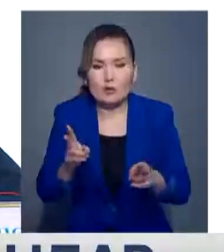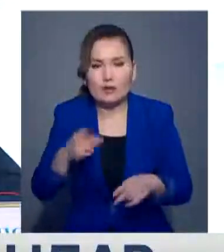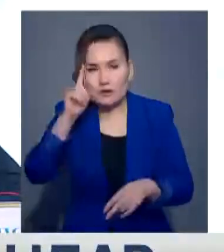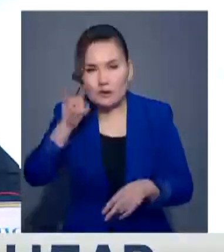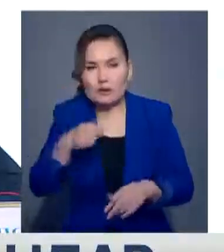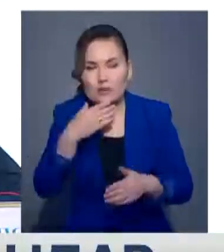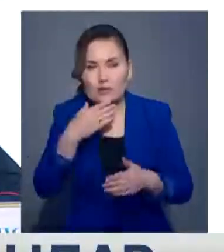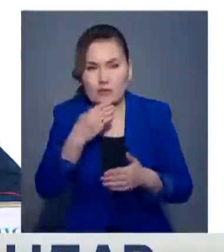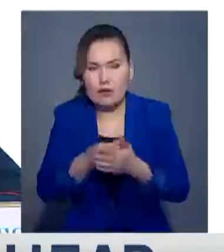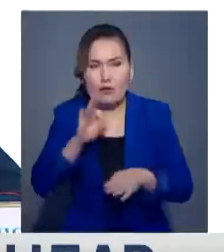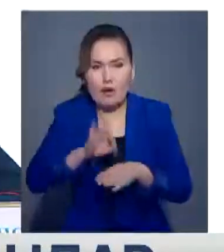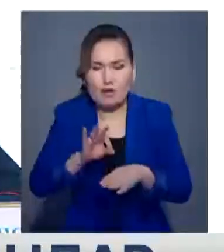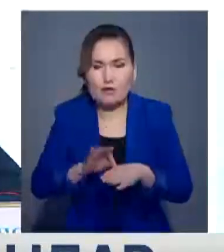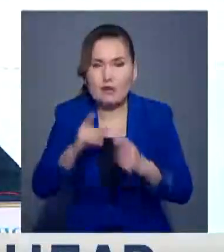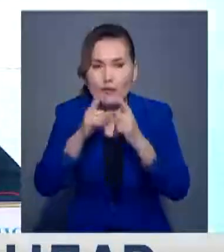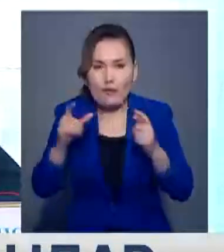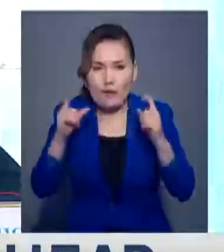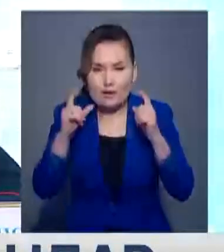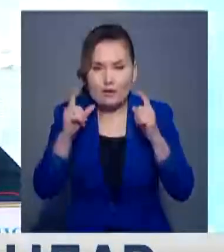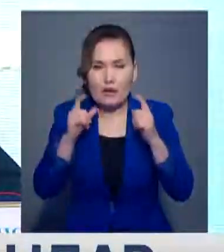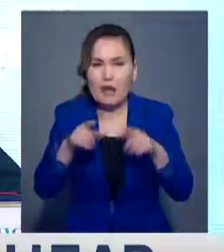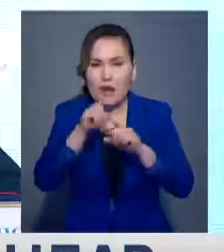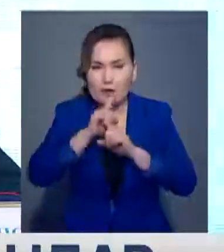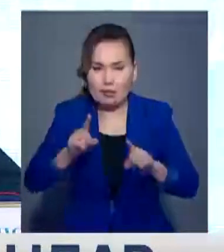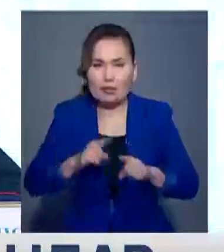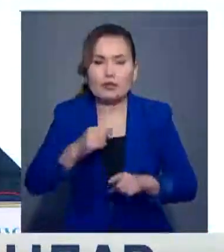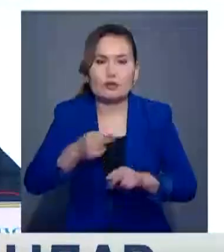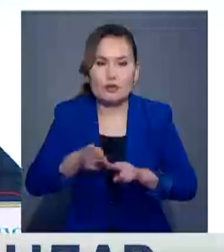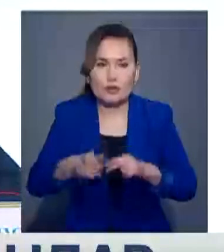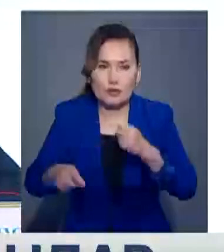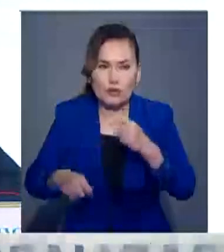кимесе, онда бұл қылмыстық жауапкершілік екенін ескертемін.